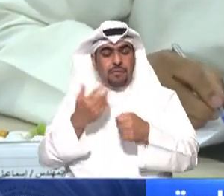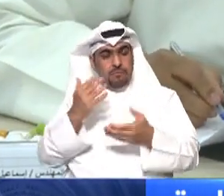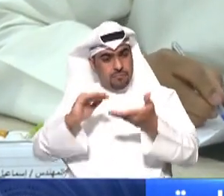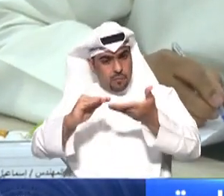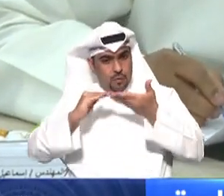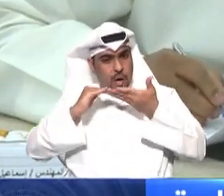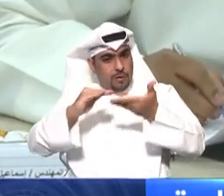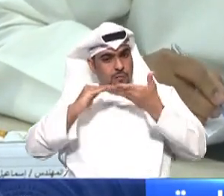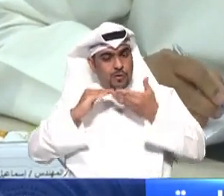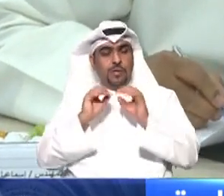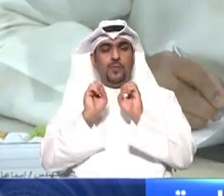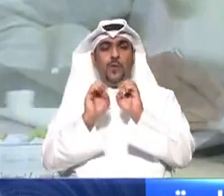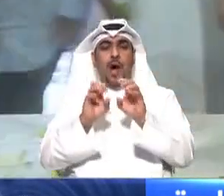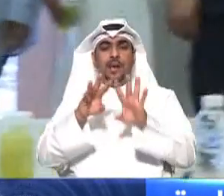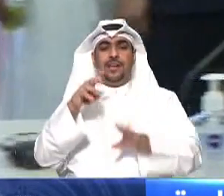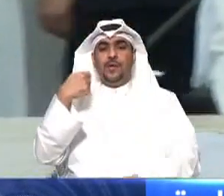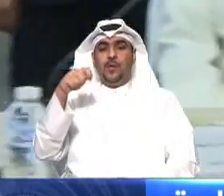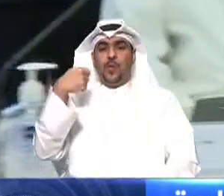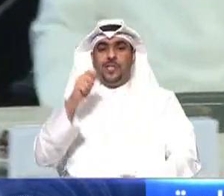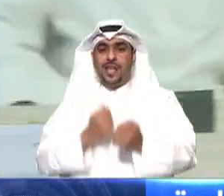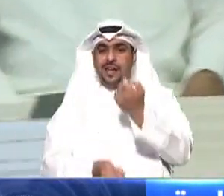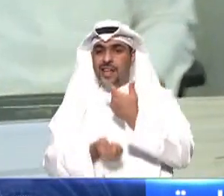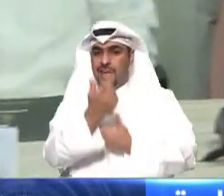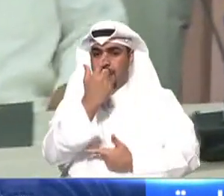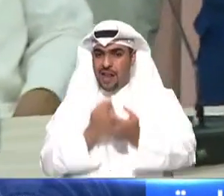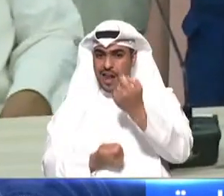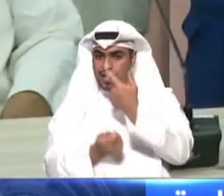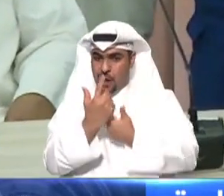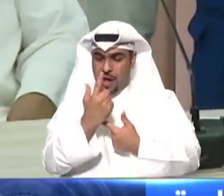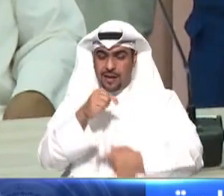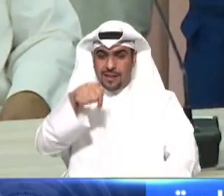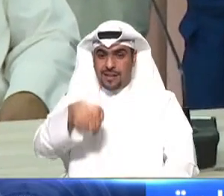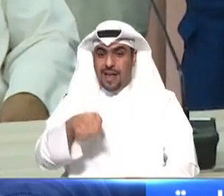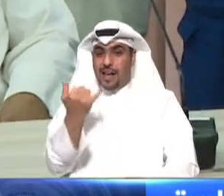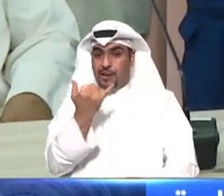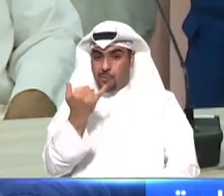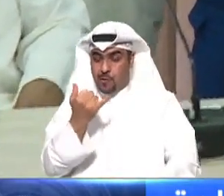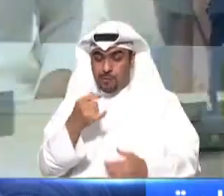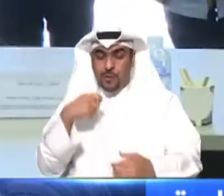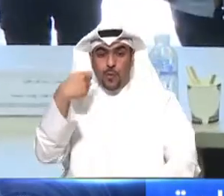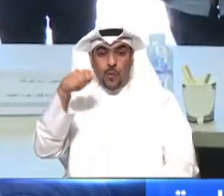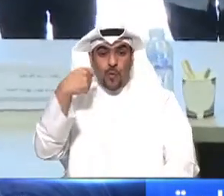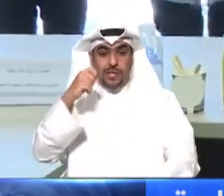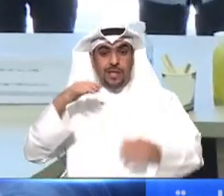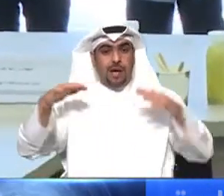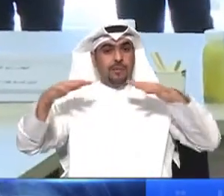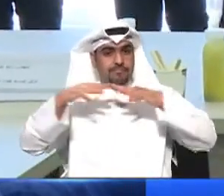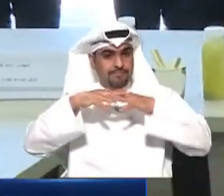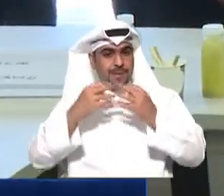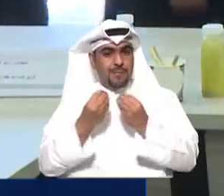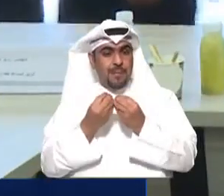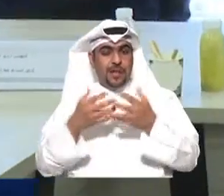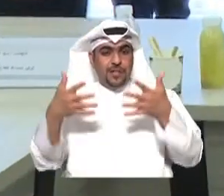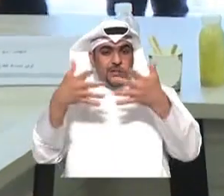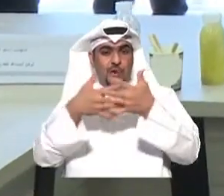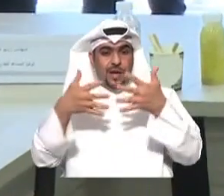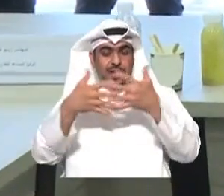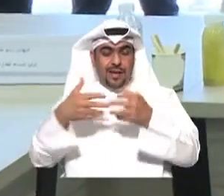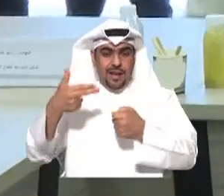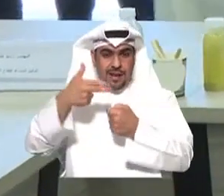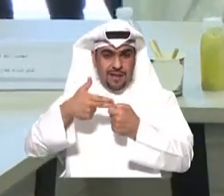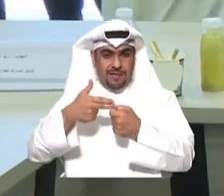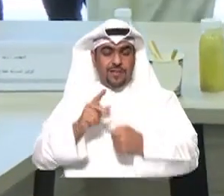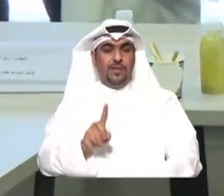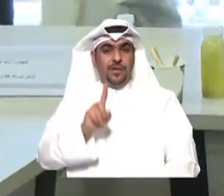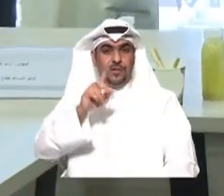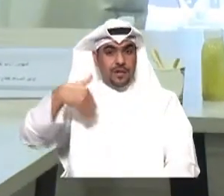المشاريع النفطية أحد الاستراتيجيات المهمة لدعم المشاريع النفطية على طريق تحقيق الرؤية التنموية